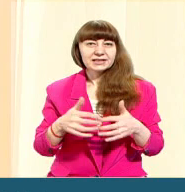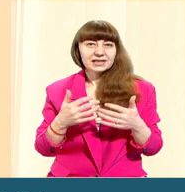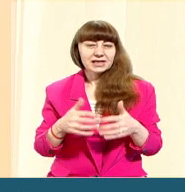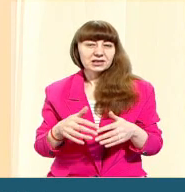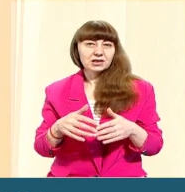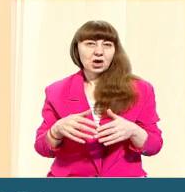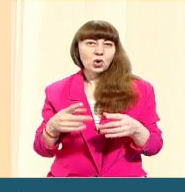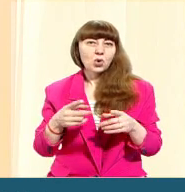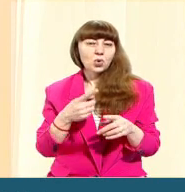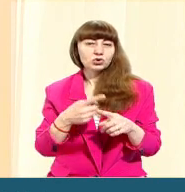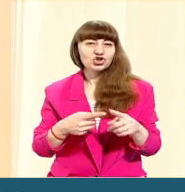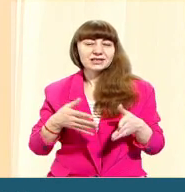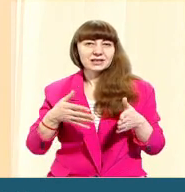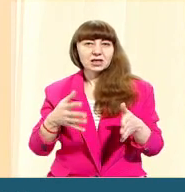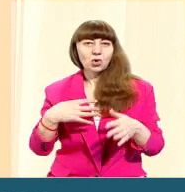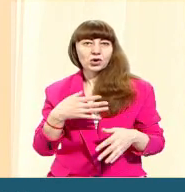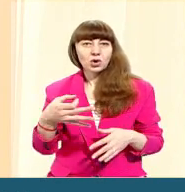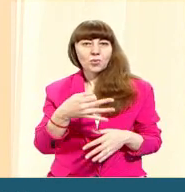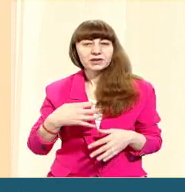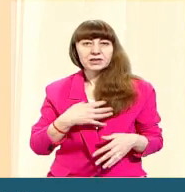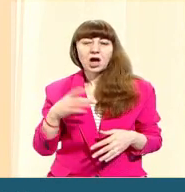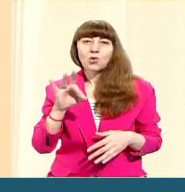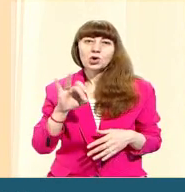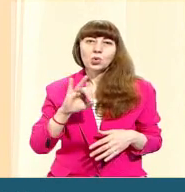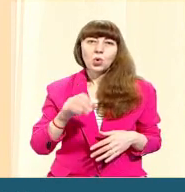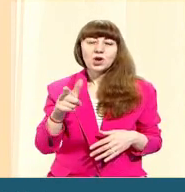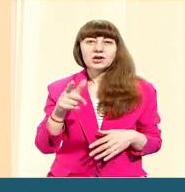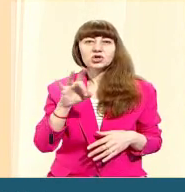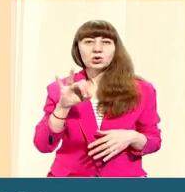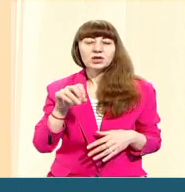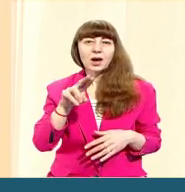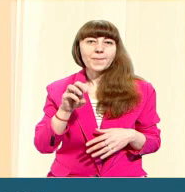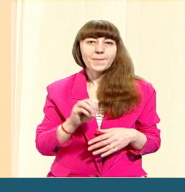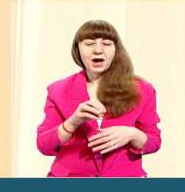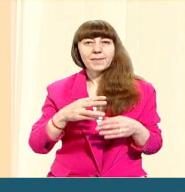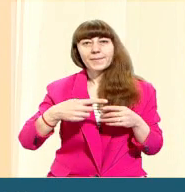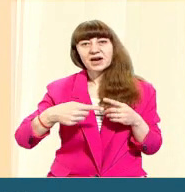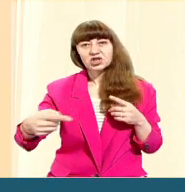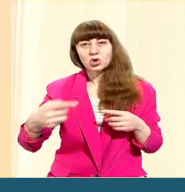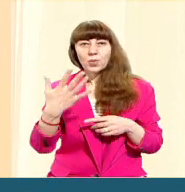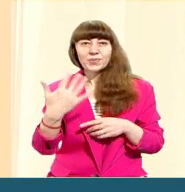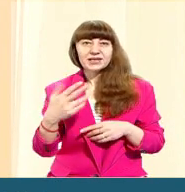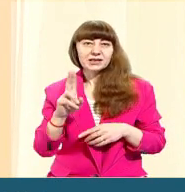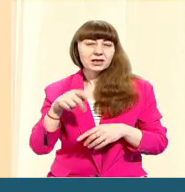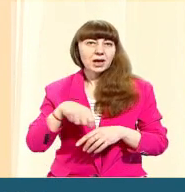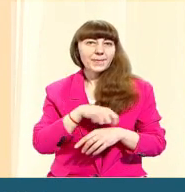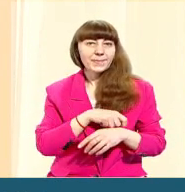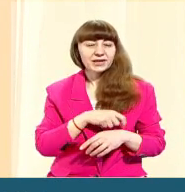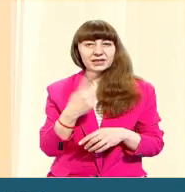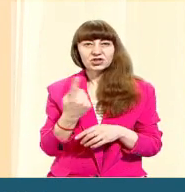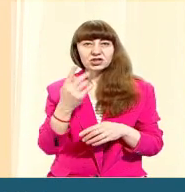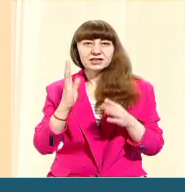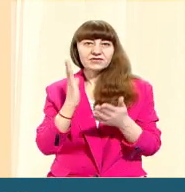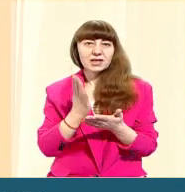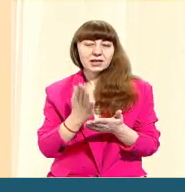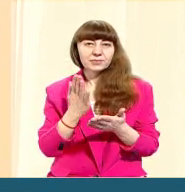последнего участка автодороги областного значения Аулюколь-Жалдама протяженностью 50 километров, являющегося единственным транспортным